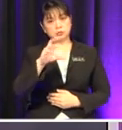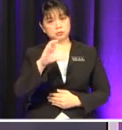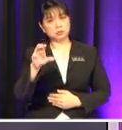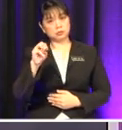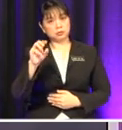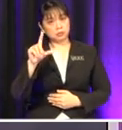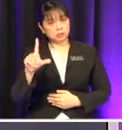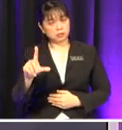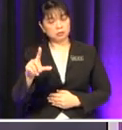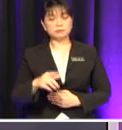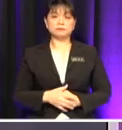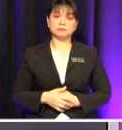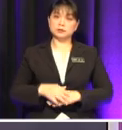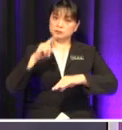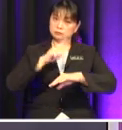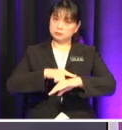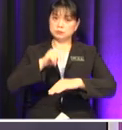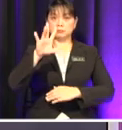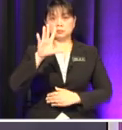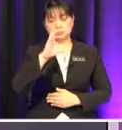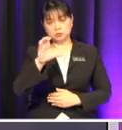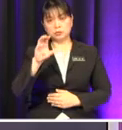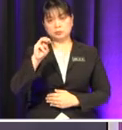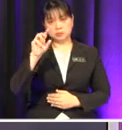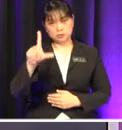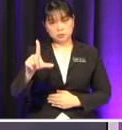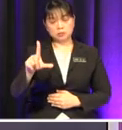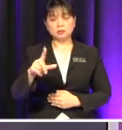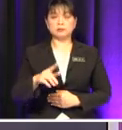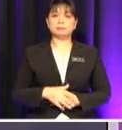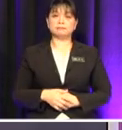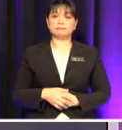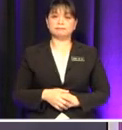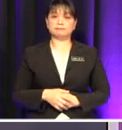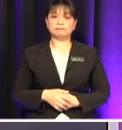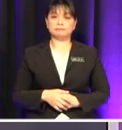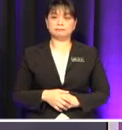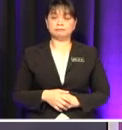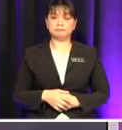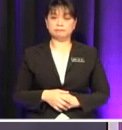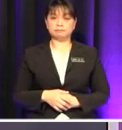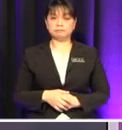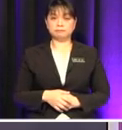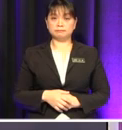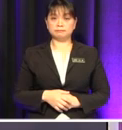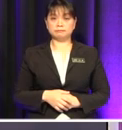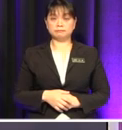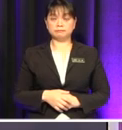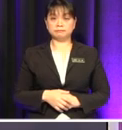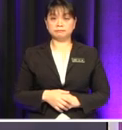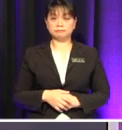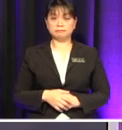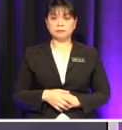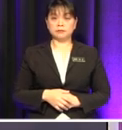500 ml dan selepas 1500 ML Oke kalau nak lebih lah detail Oke dan